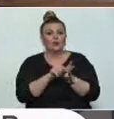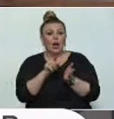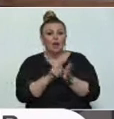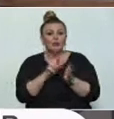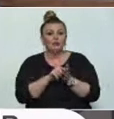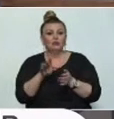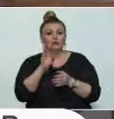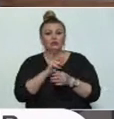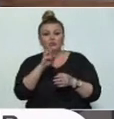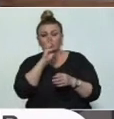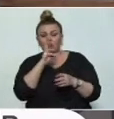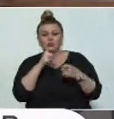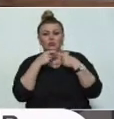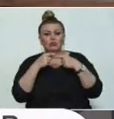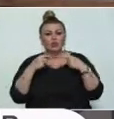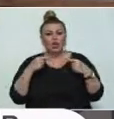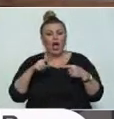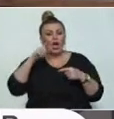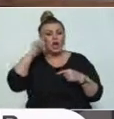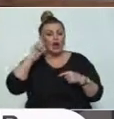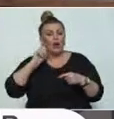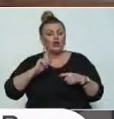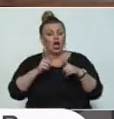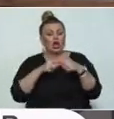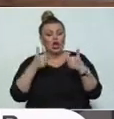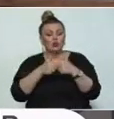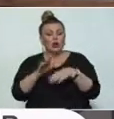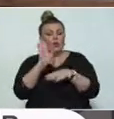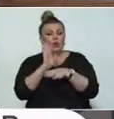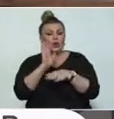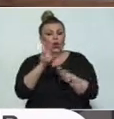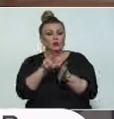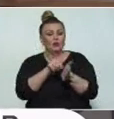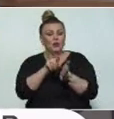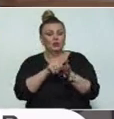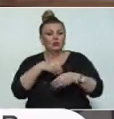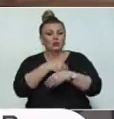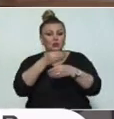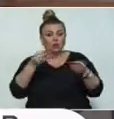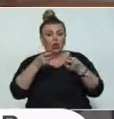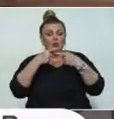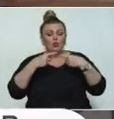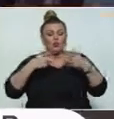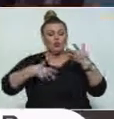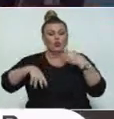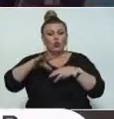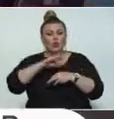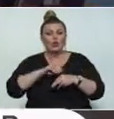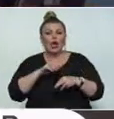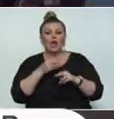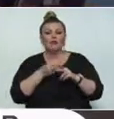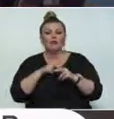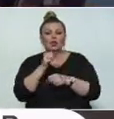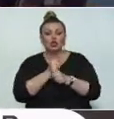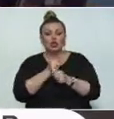pensiya, Azərbaycan Respublikası Prezidenti təqaüdlərinin təyinatı deməkdir və bu təyinatların da mütləq əksəriyyəti proaktiv həyata keçirdi. Yəni onlar hər